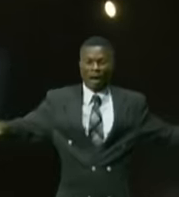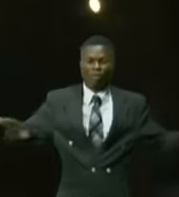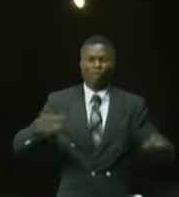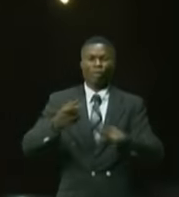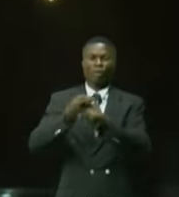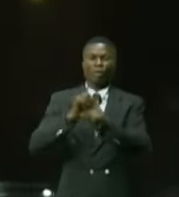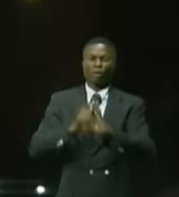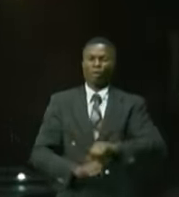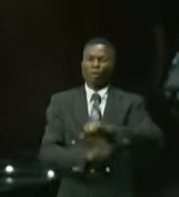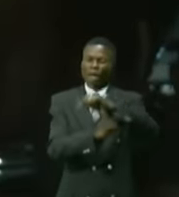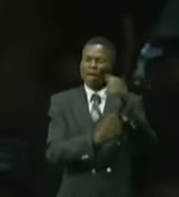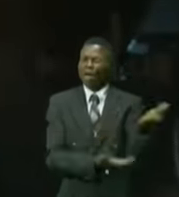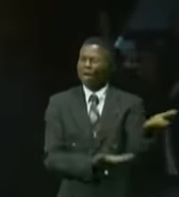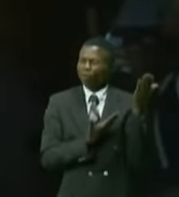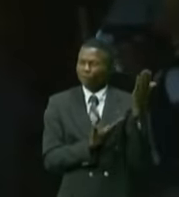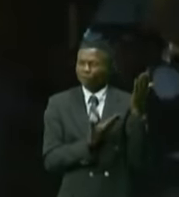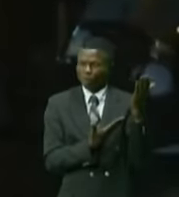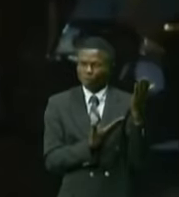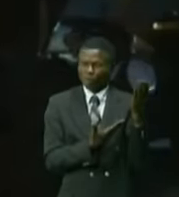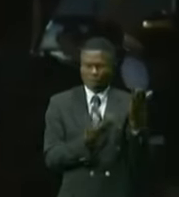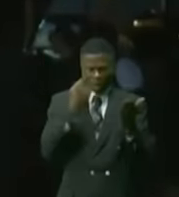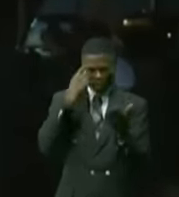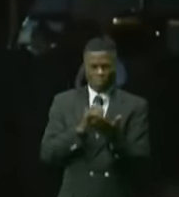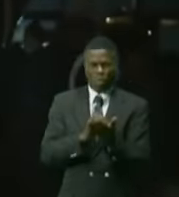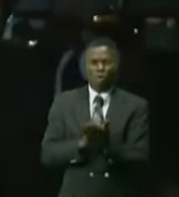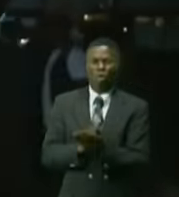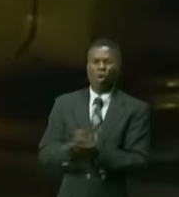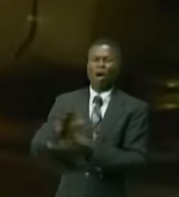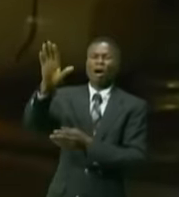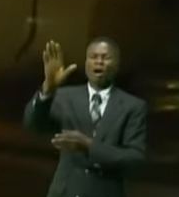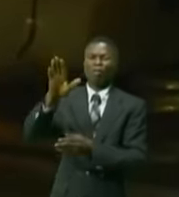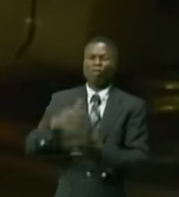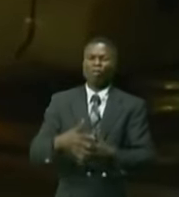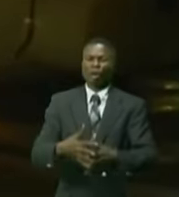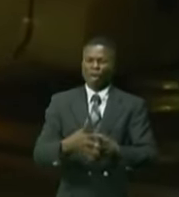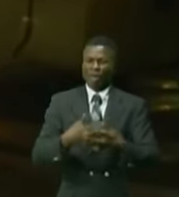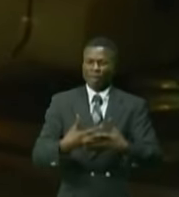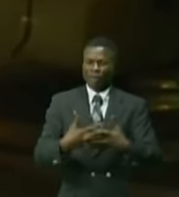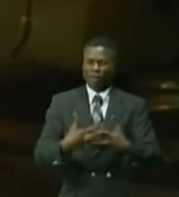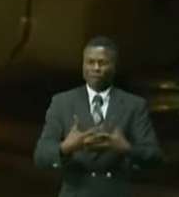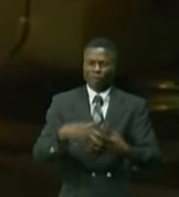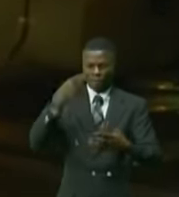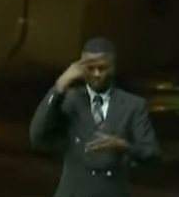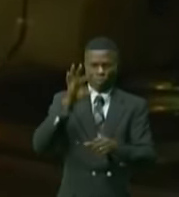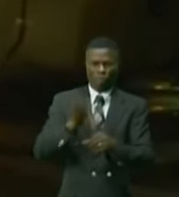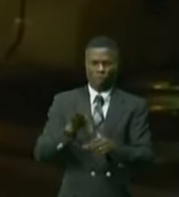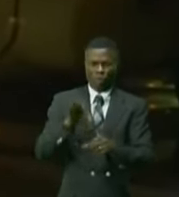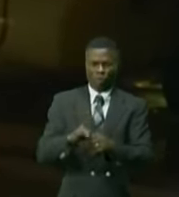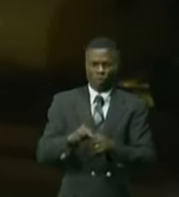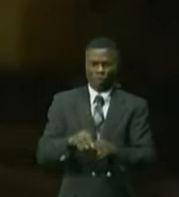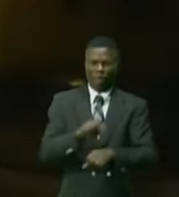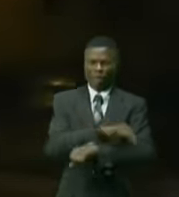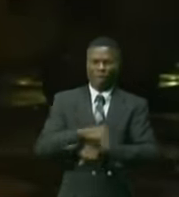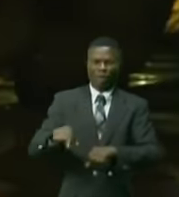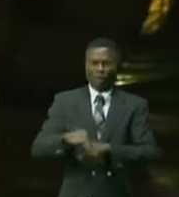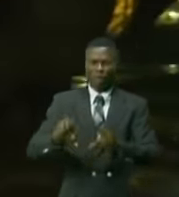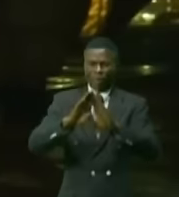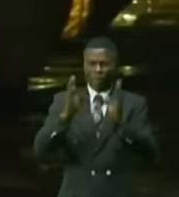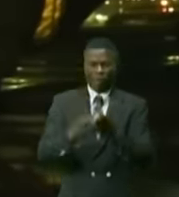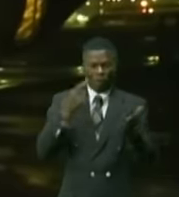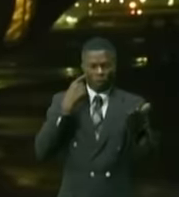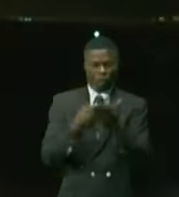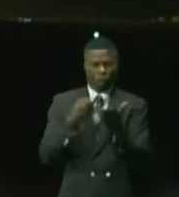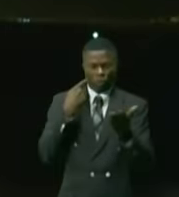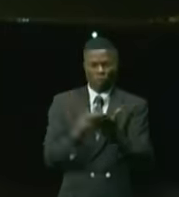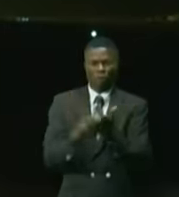Un appui considérable dans le déploiement du personnel, des équipements et du personnel administratif et même des